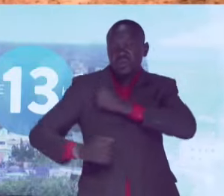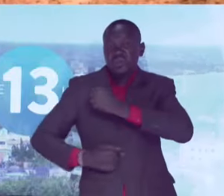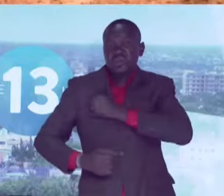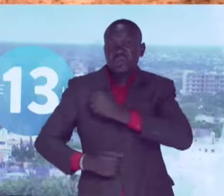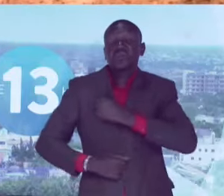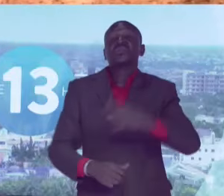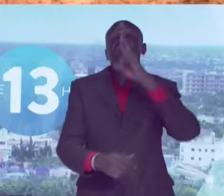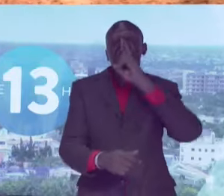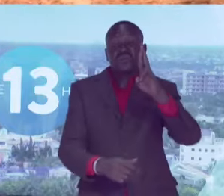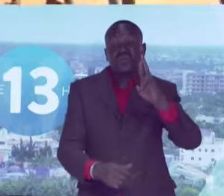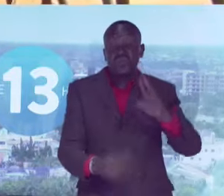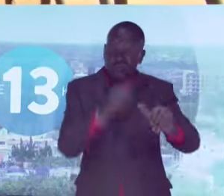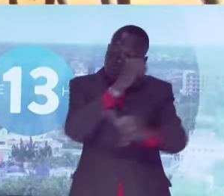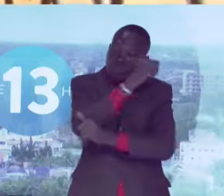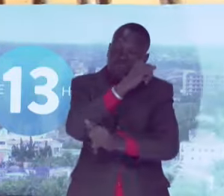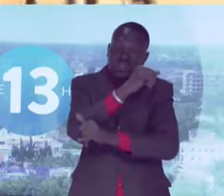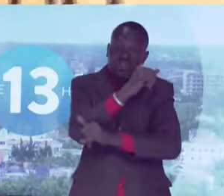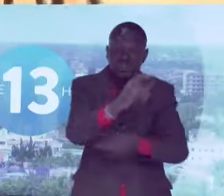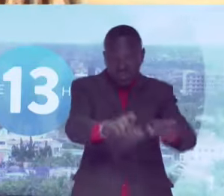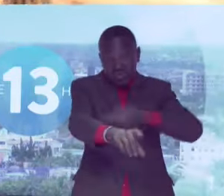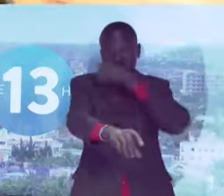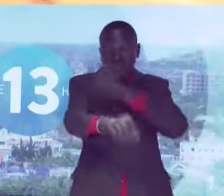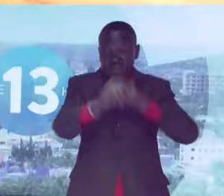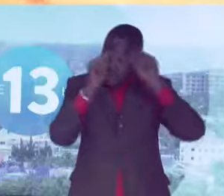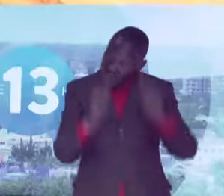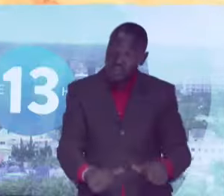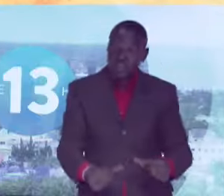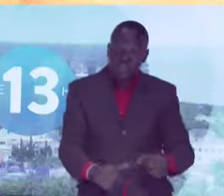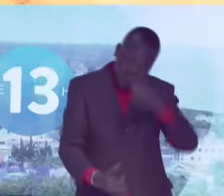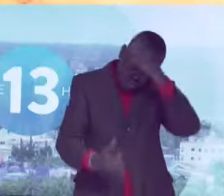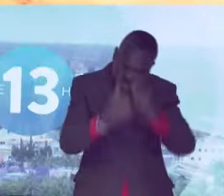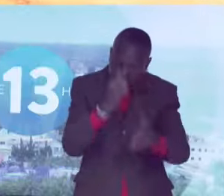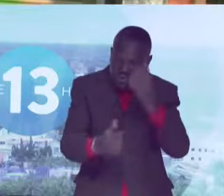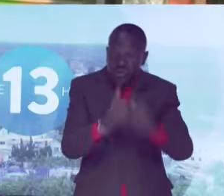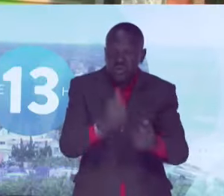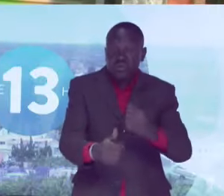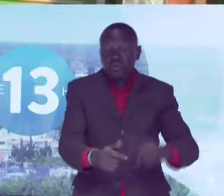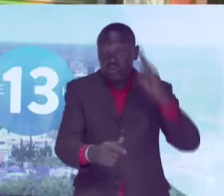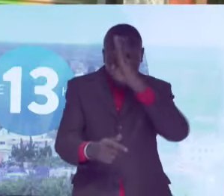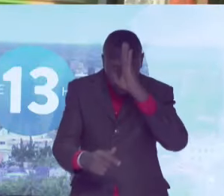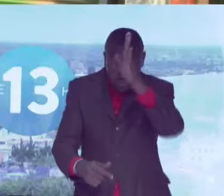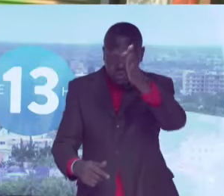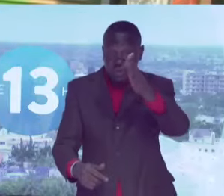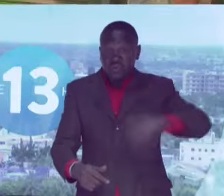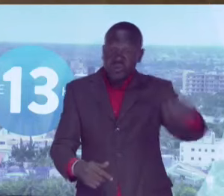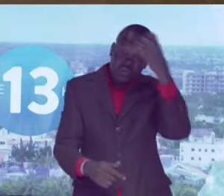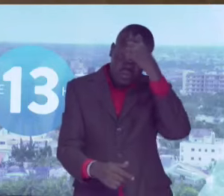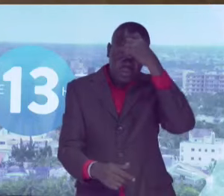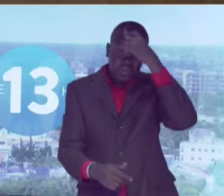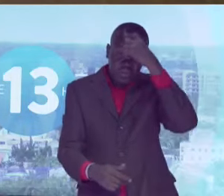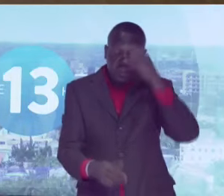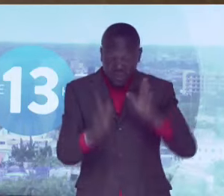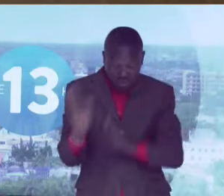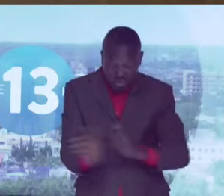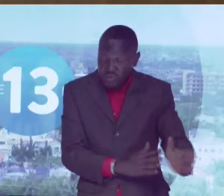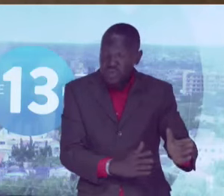réalité, notre pays est longtemps resté à un niveau inconcevable, voire inimaginable pour un État. Il n'y avait rien, les gens n'ont pas préparé